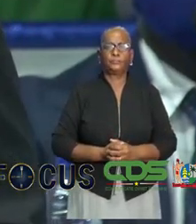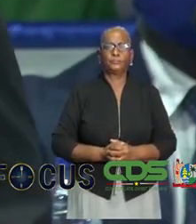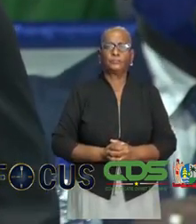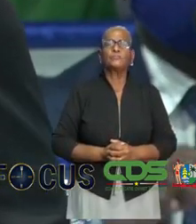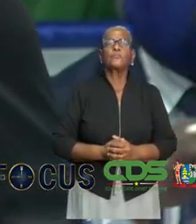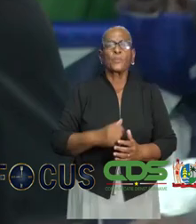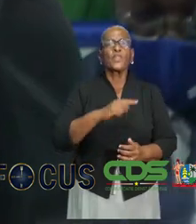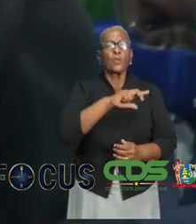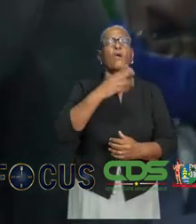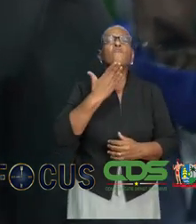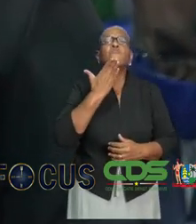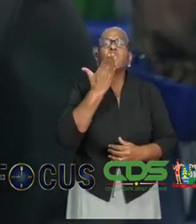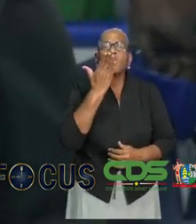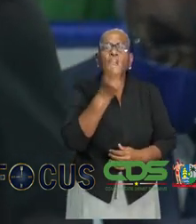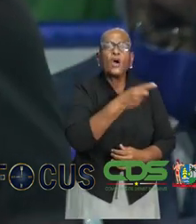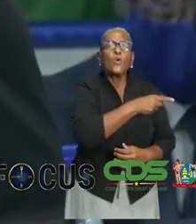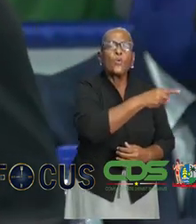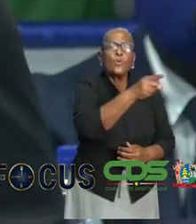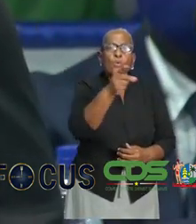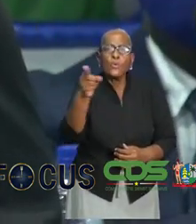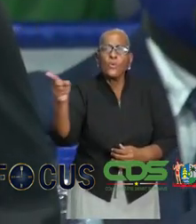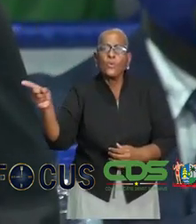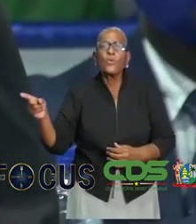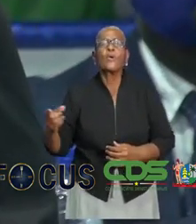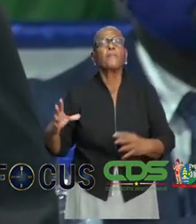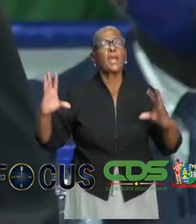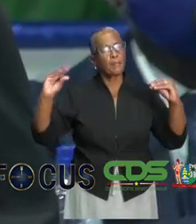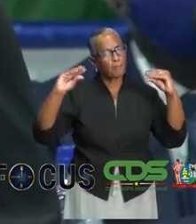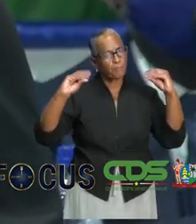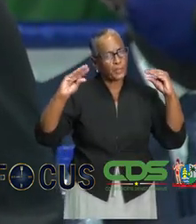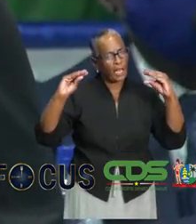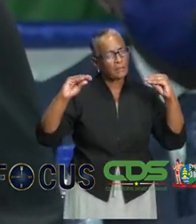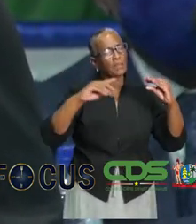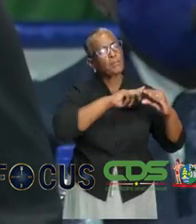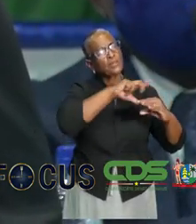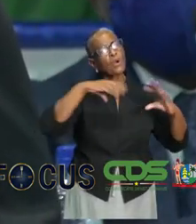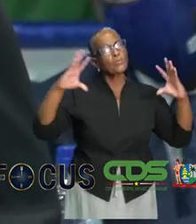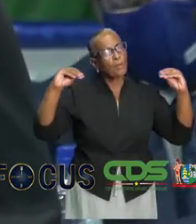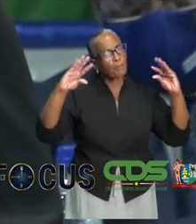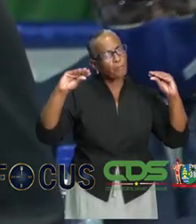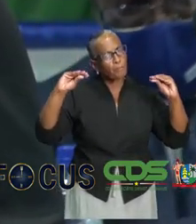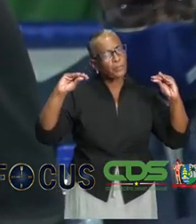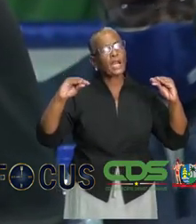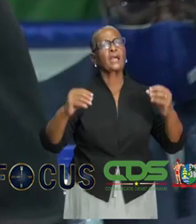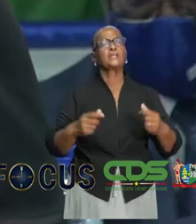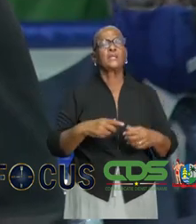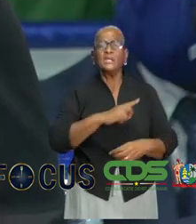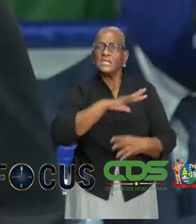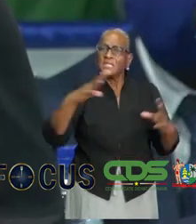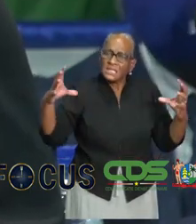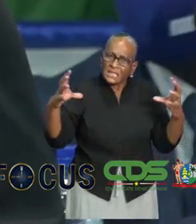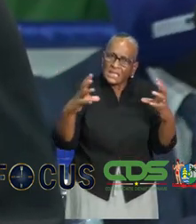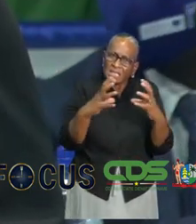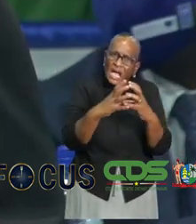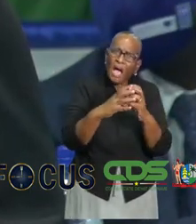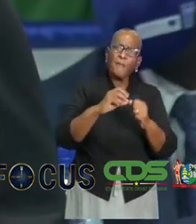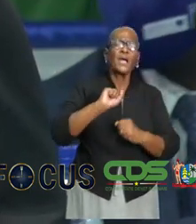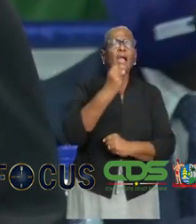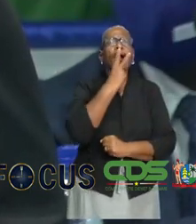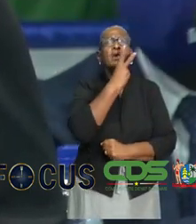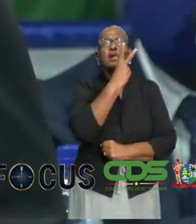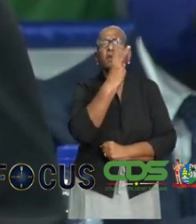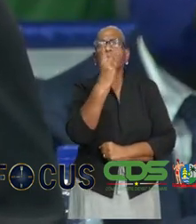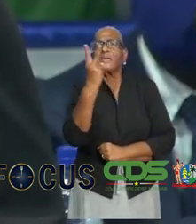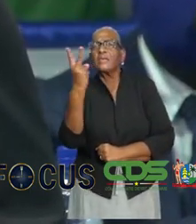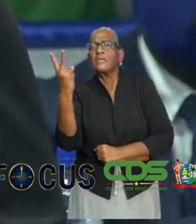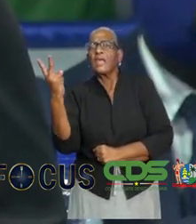We vragen u om met ons in dialoog te blijven, zodat wij samen met u kunnen nagaan hoe